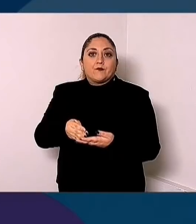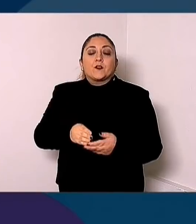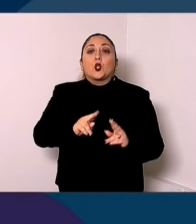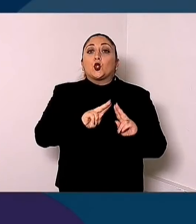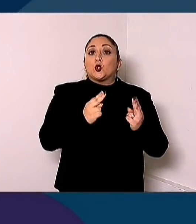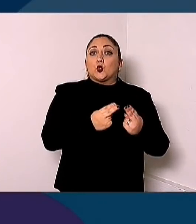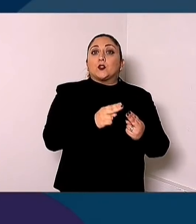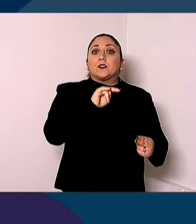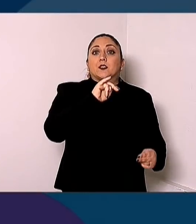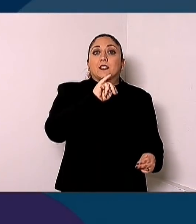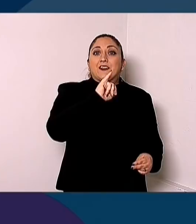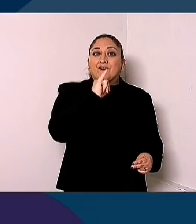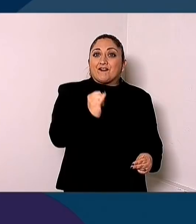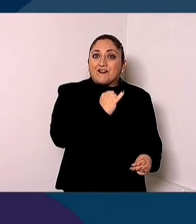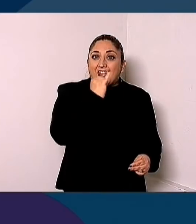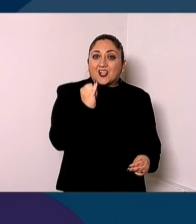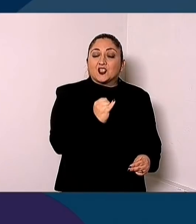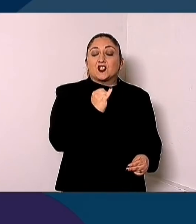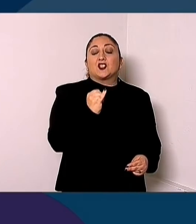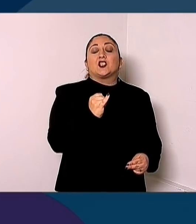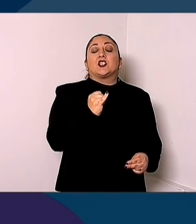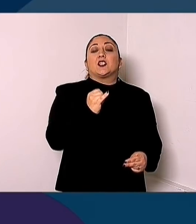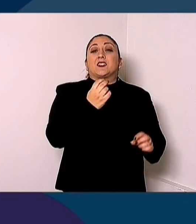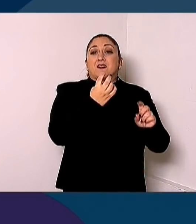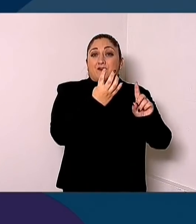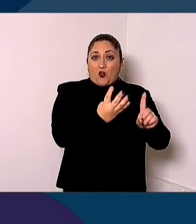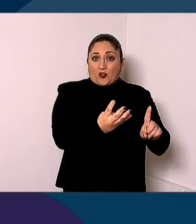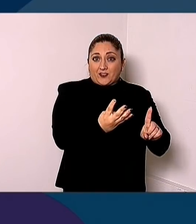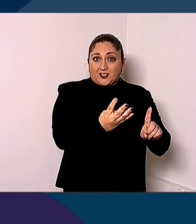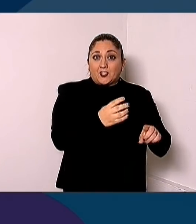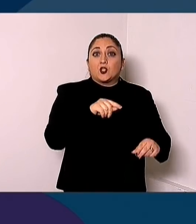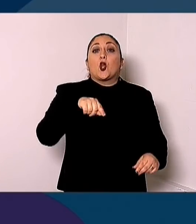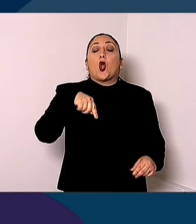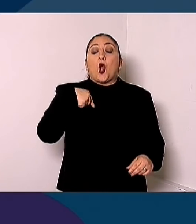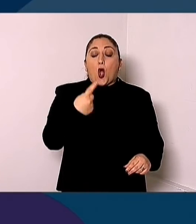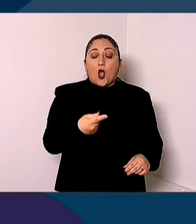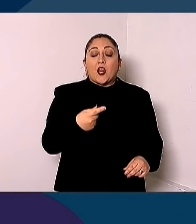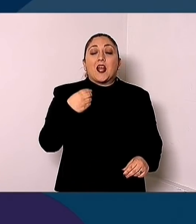għandna 12 il-pazjent u 14 oħra fis-St. Thomas Hospital.